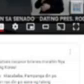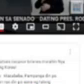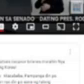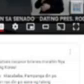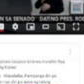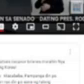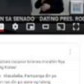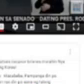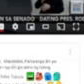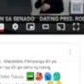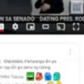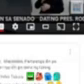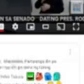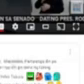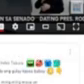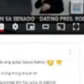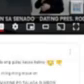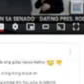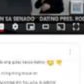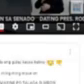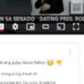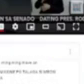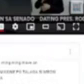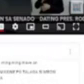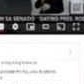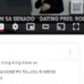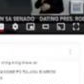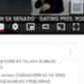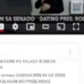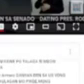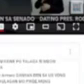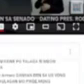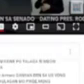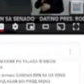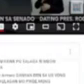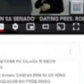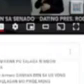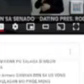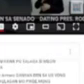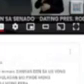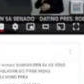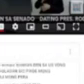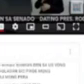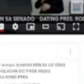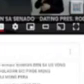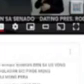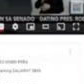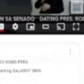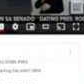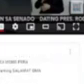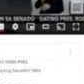tanga na alam mo nang ikaw ay sinusubaybayan at ilalantad mo pa kung ano yung ginagawa mo na